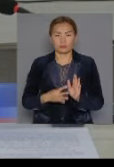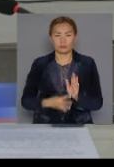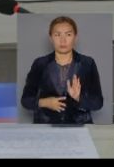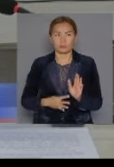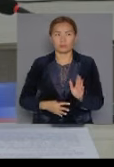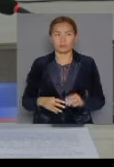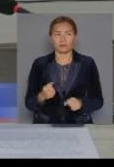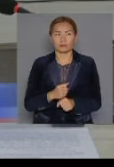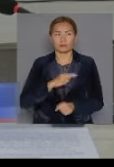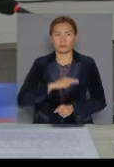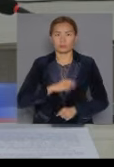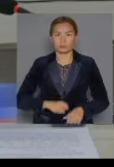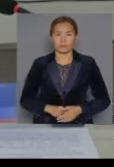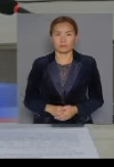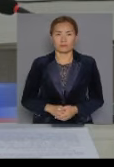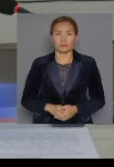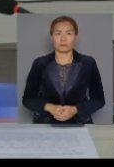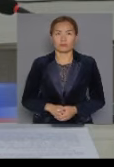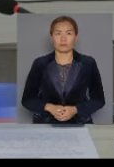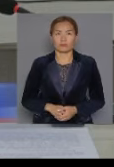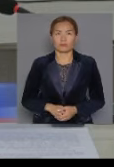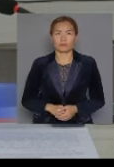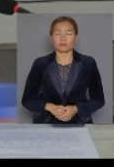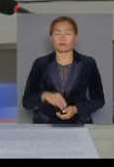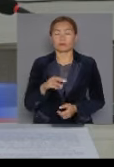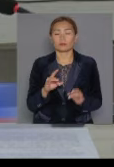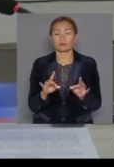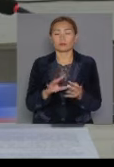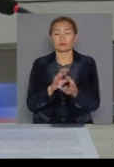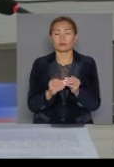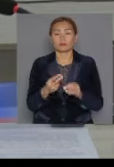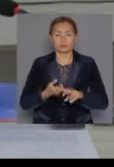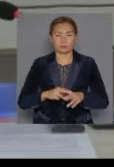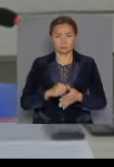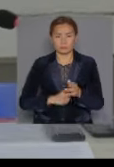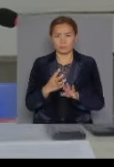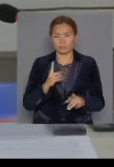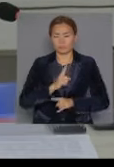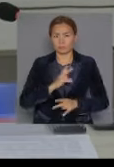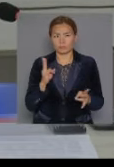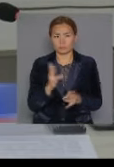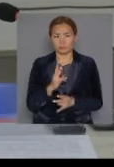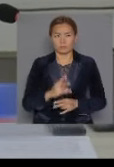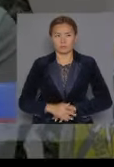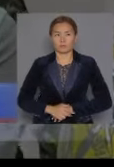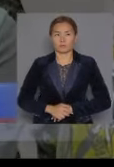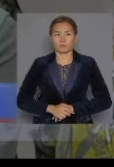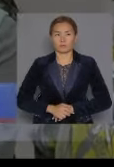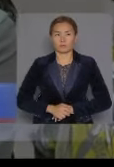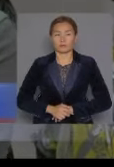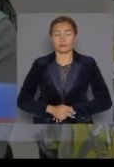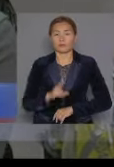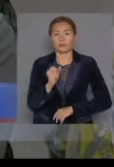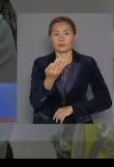апа. Енді мен манадан айтып отқаным, сол кезектілікті күту керек, апа. Басқа бұның жолы жоқ.